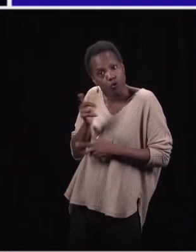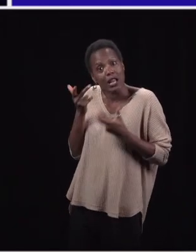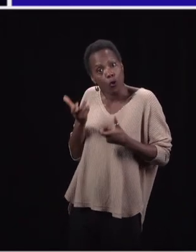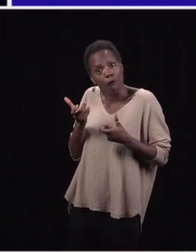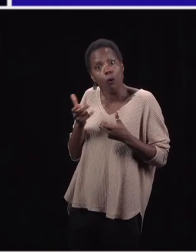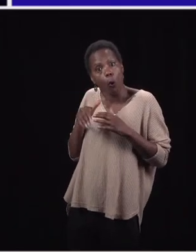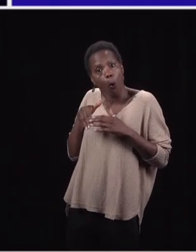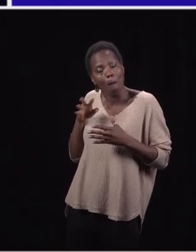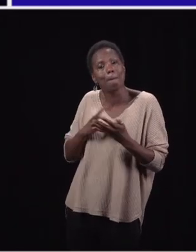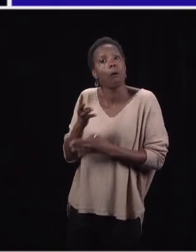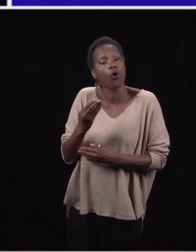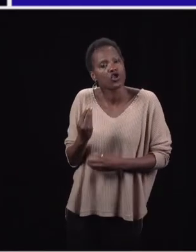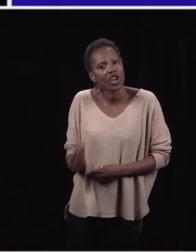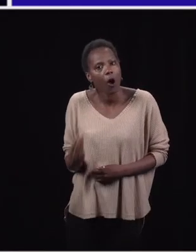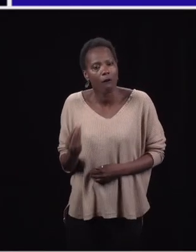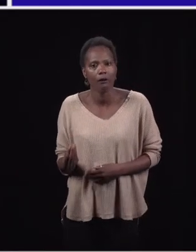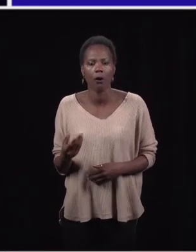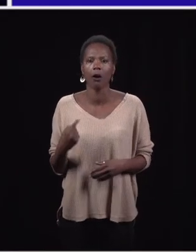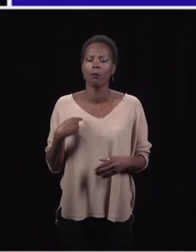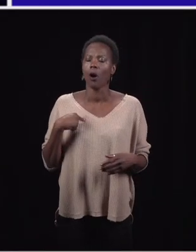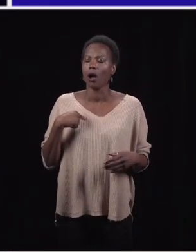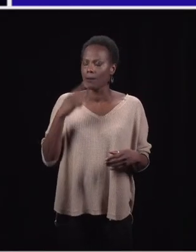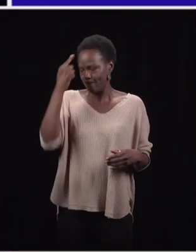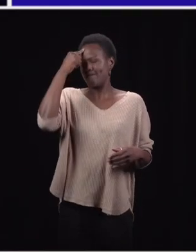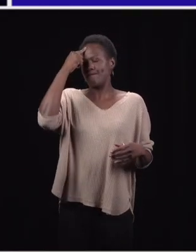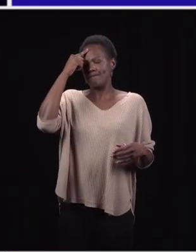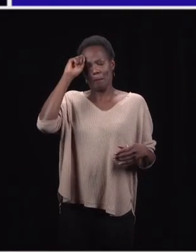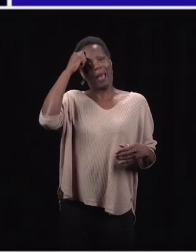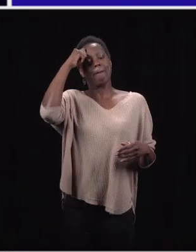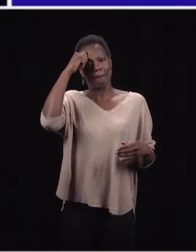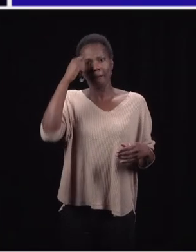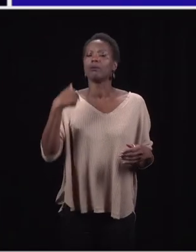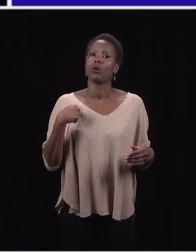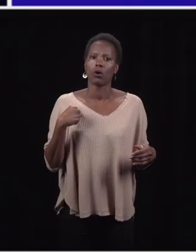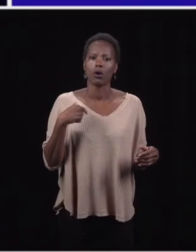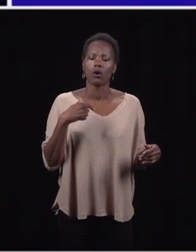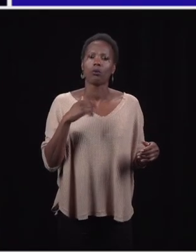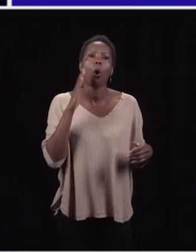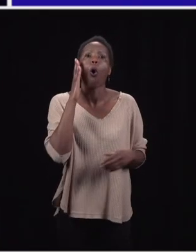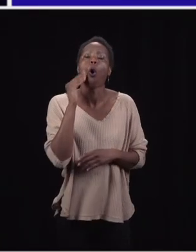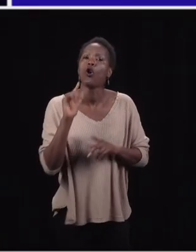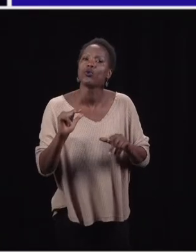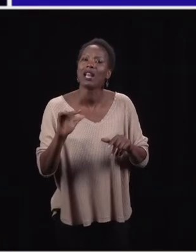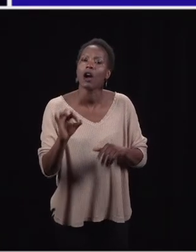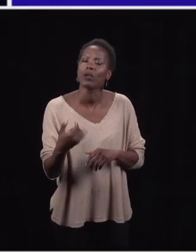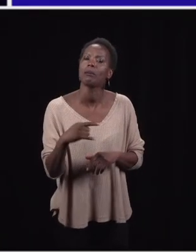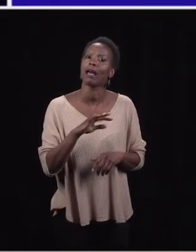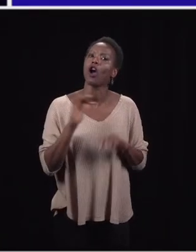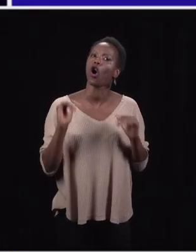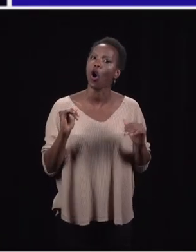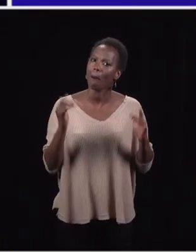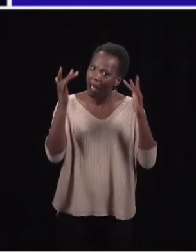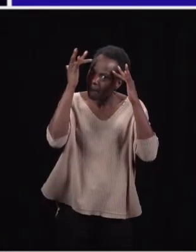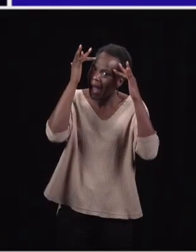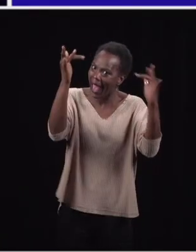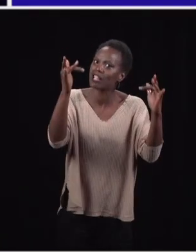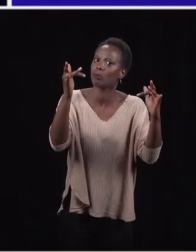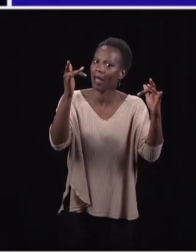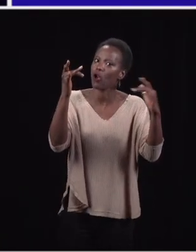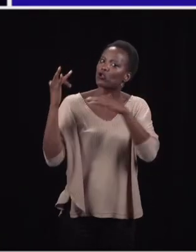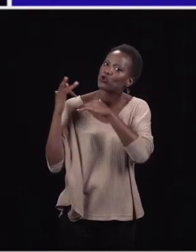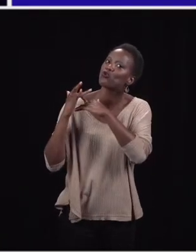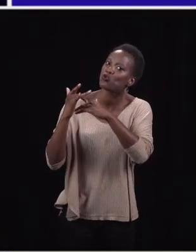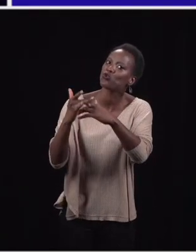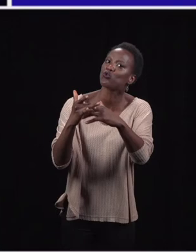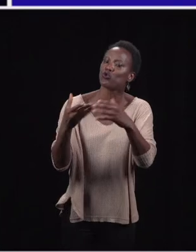il c'est un peu d'ennuis dans mon métier même si tous mes métiers m'ont appris quelque chose c'est important de le dire quand même parce que justement c'est des expériences qui vont servir à arriver où je suis